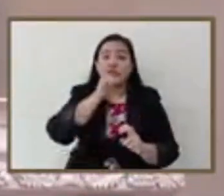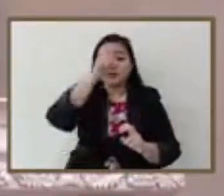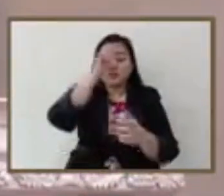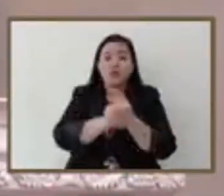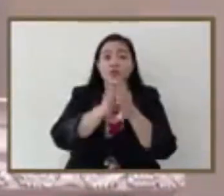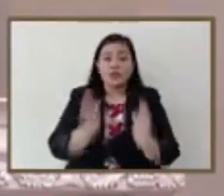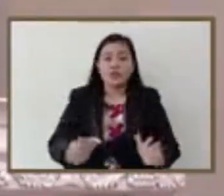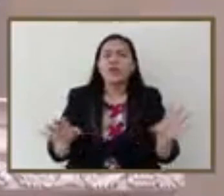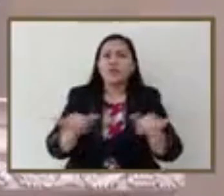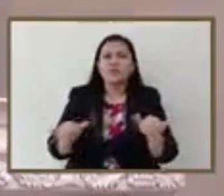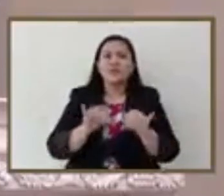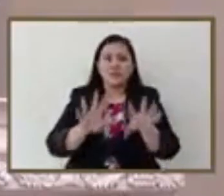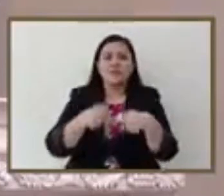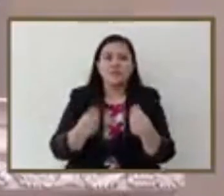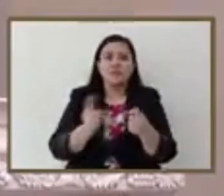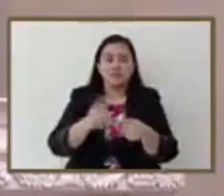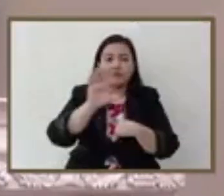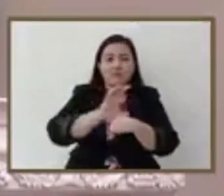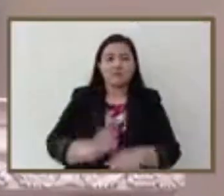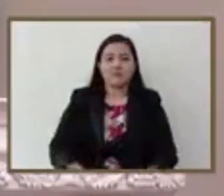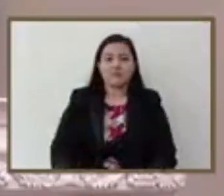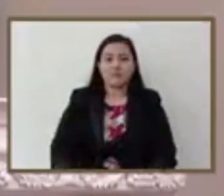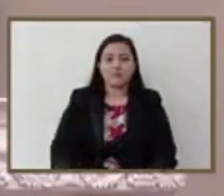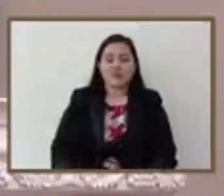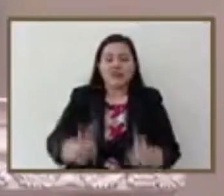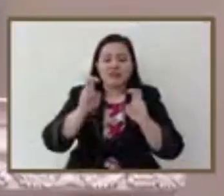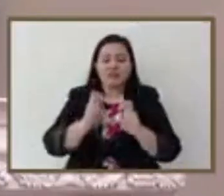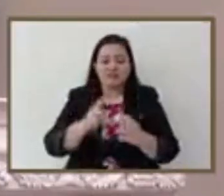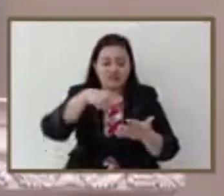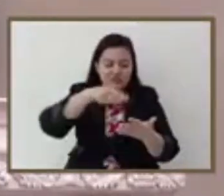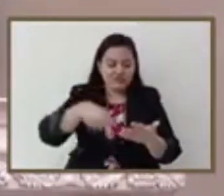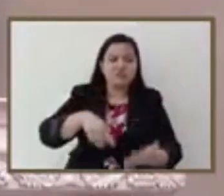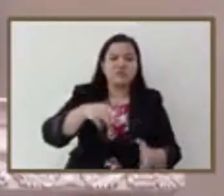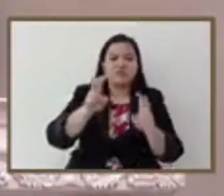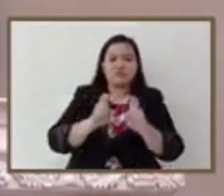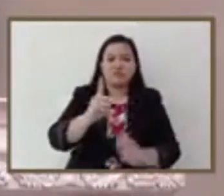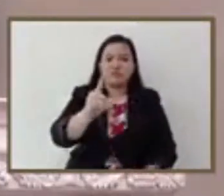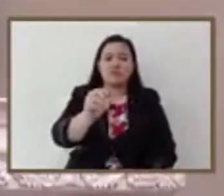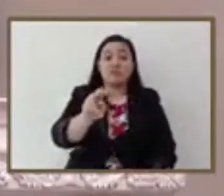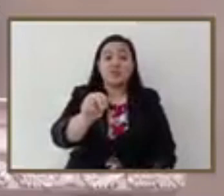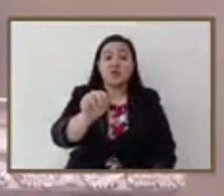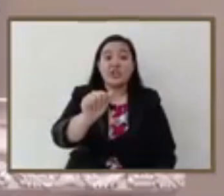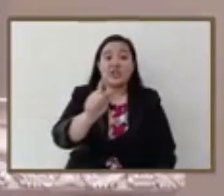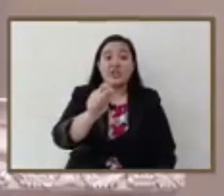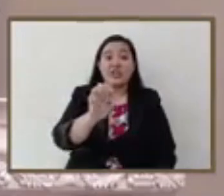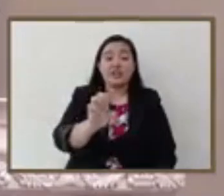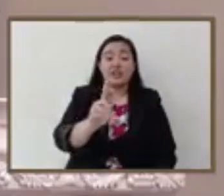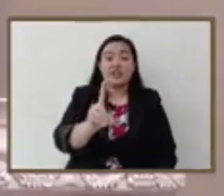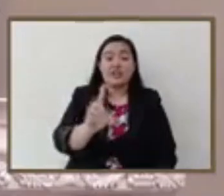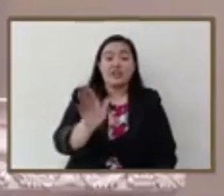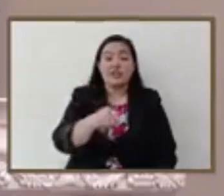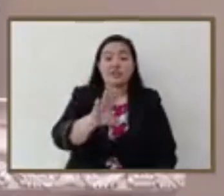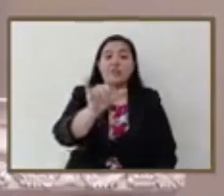by, maging yung pintuan ng simbahan may nakalagay donated by. You see that? But it doesn't mean, kapatid, na yun ay paraan